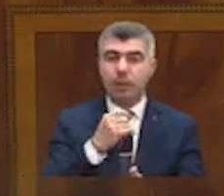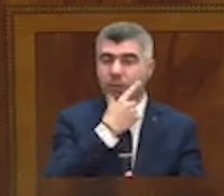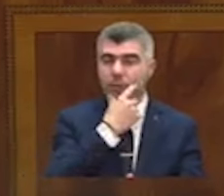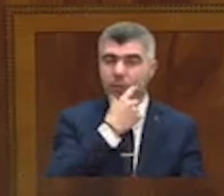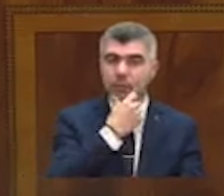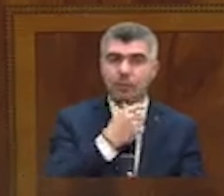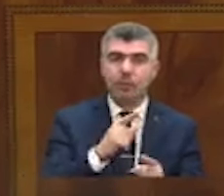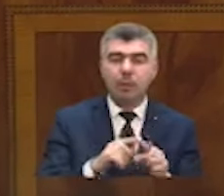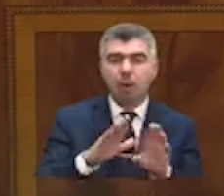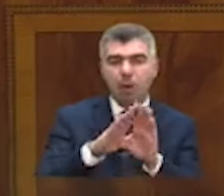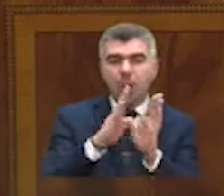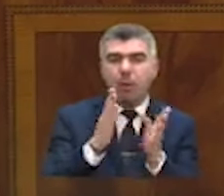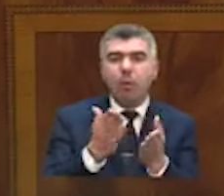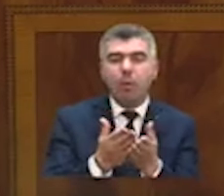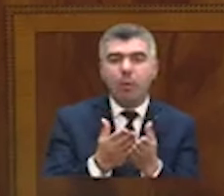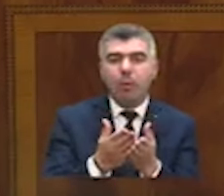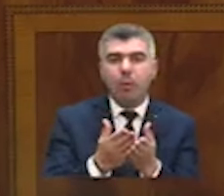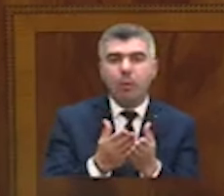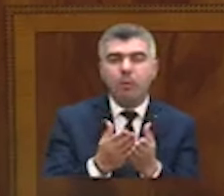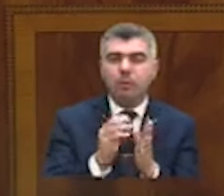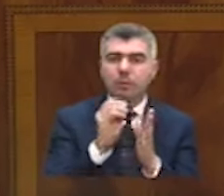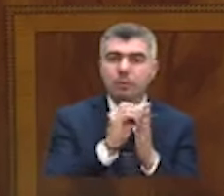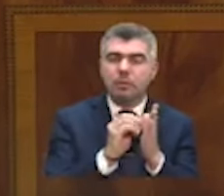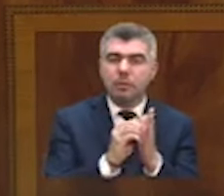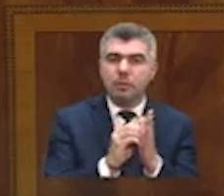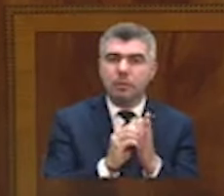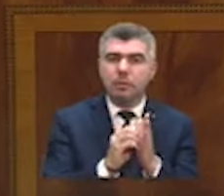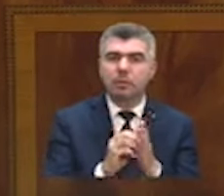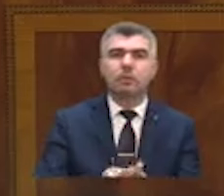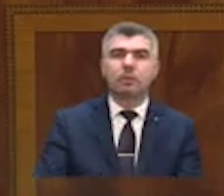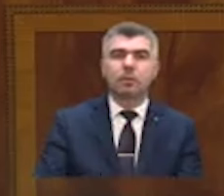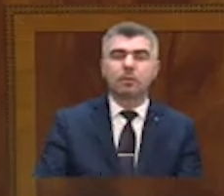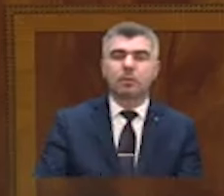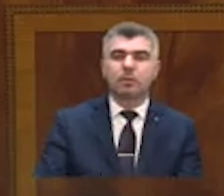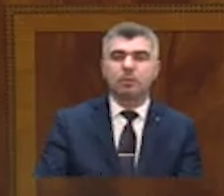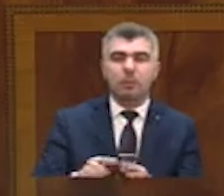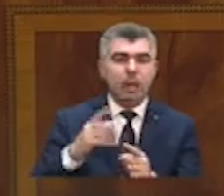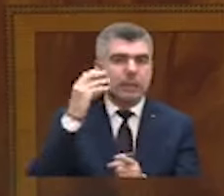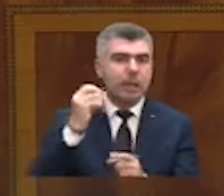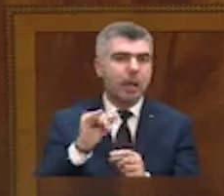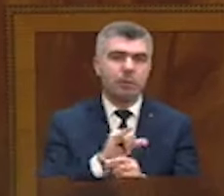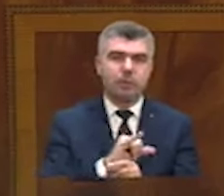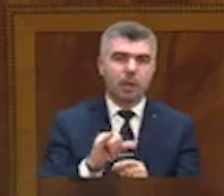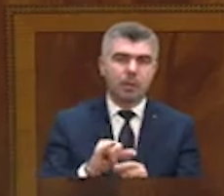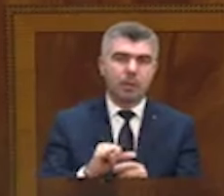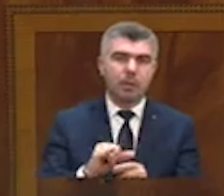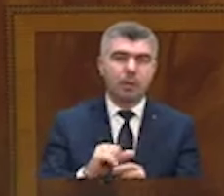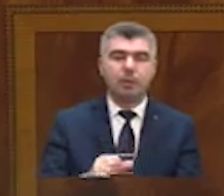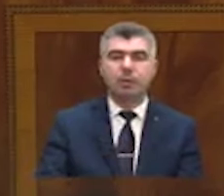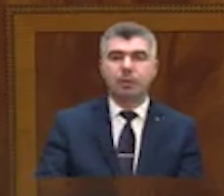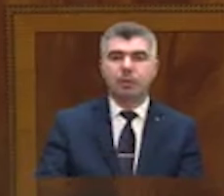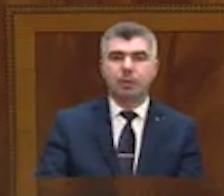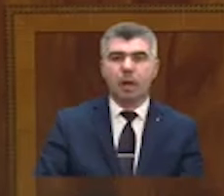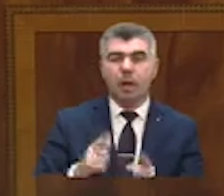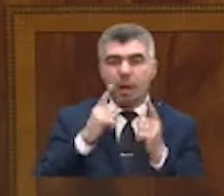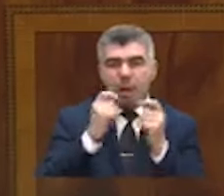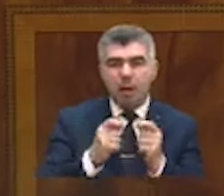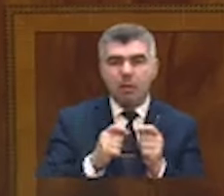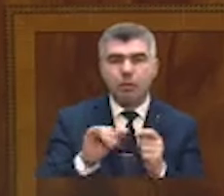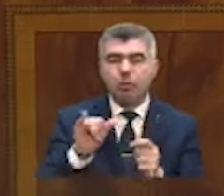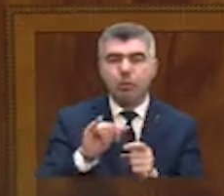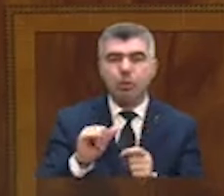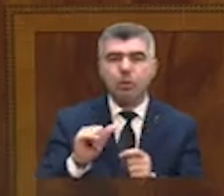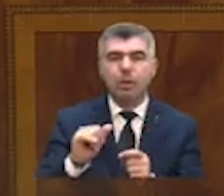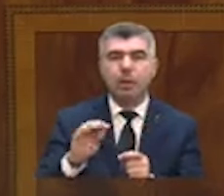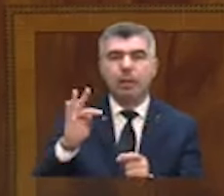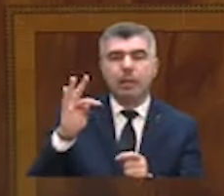كل ما درنا يعني ما تكونش الذاكره زعما دغ نساو شوف اش عملنا في تيفي ا باش